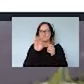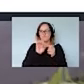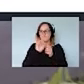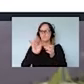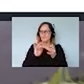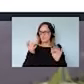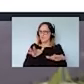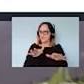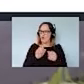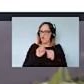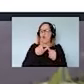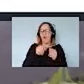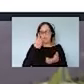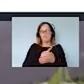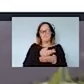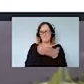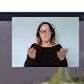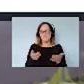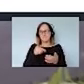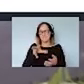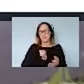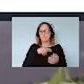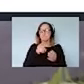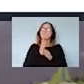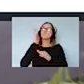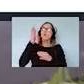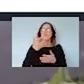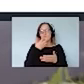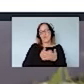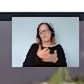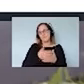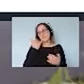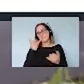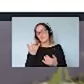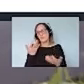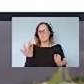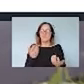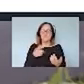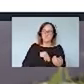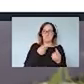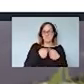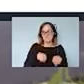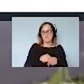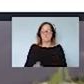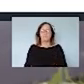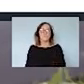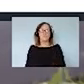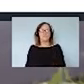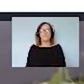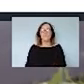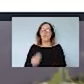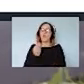kilka inspiracji, ale mam nadzieję, że się mogą gdzieś przydać i komuś coś zadzwoni z którąś z nich. I tak